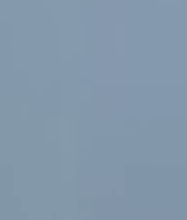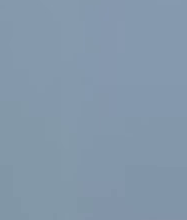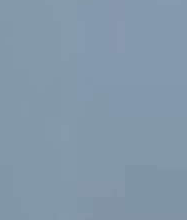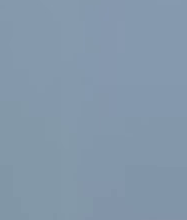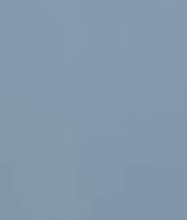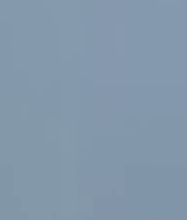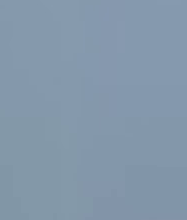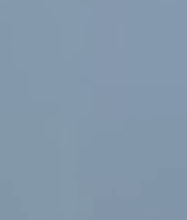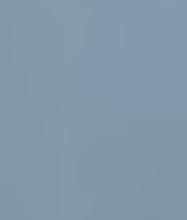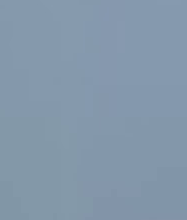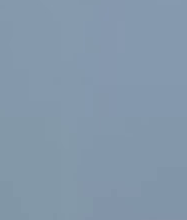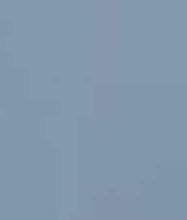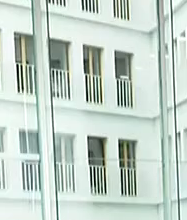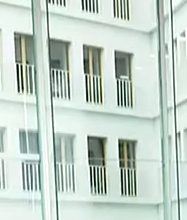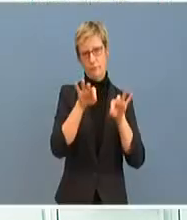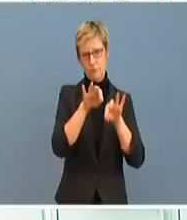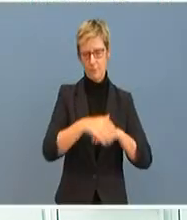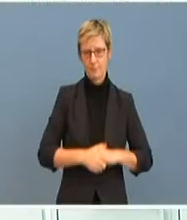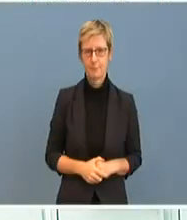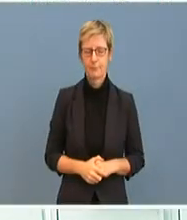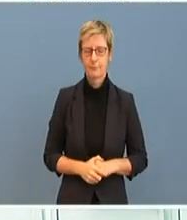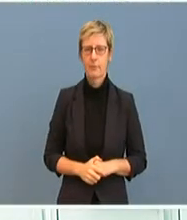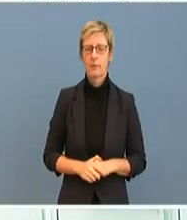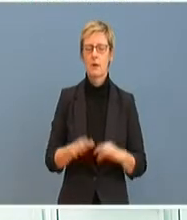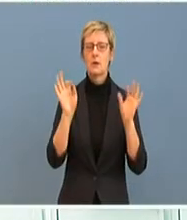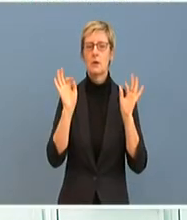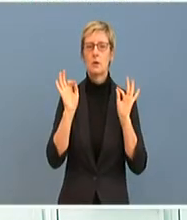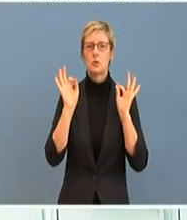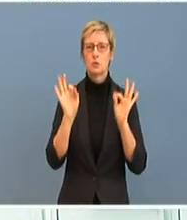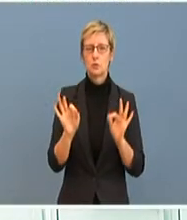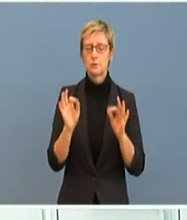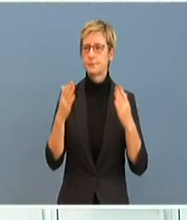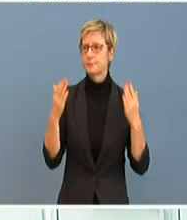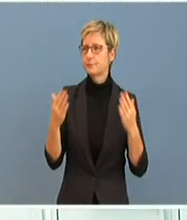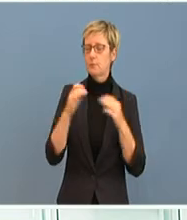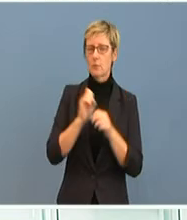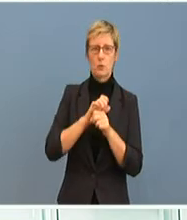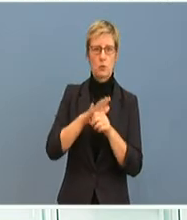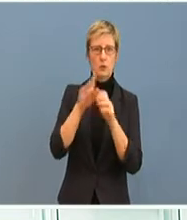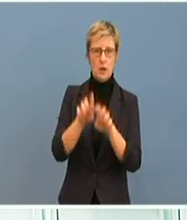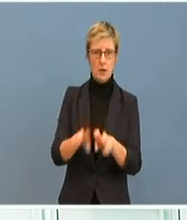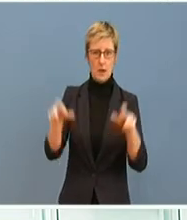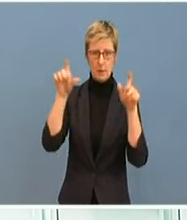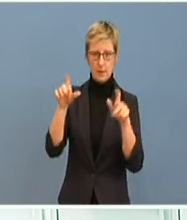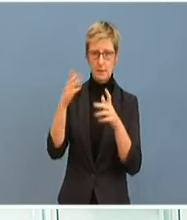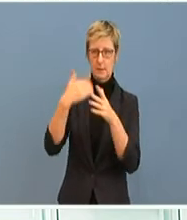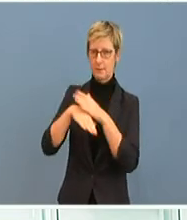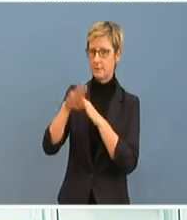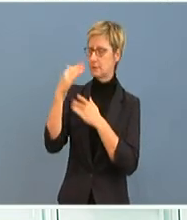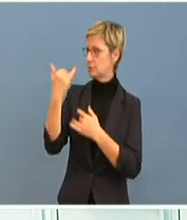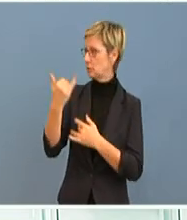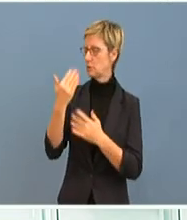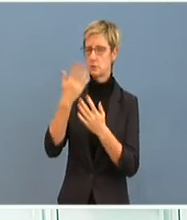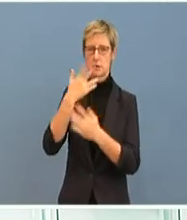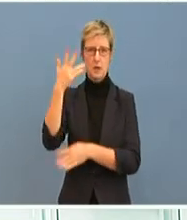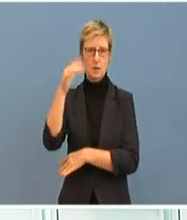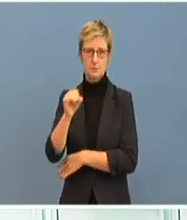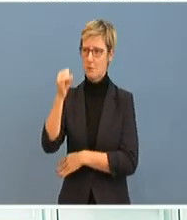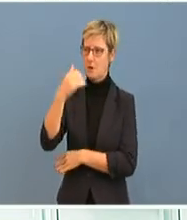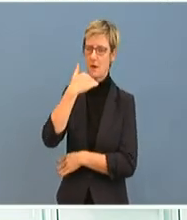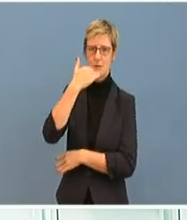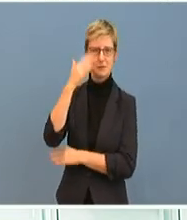heute dolmetschen. Es gab das Corona-Kabinett, daraus berichtet uns Herr